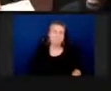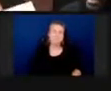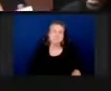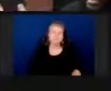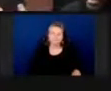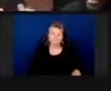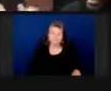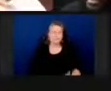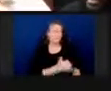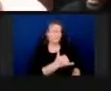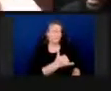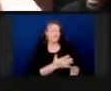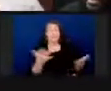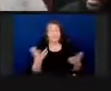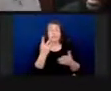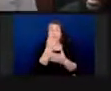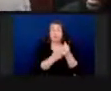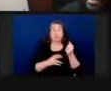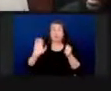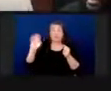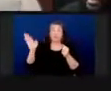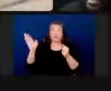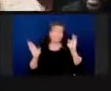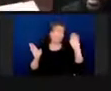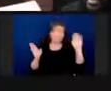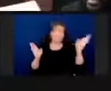mazuri ambayo yatakuja.